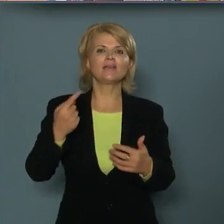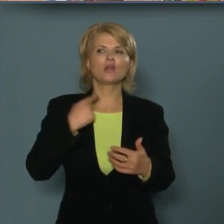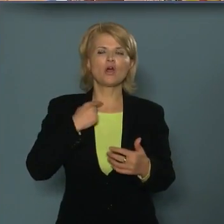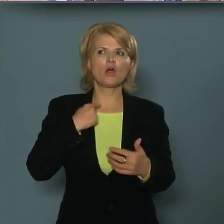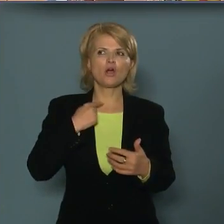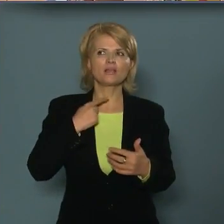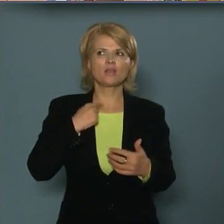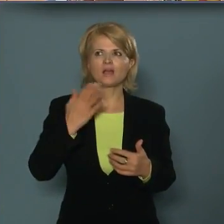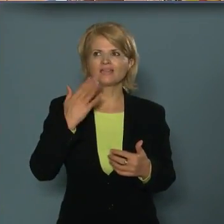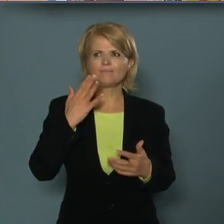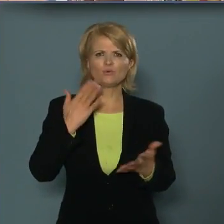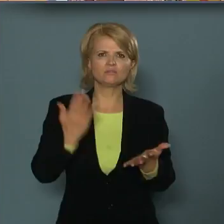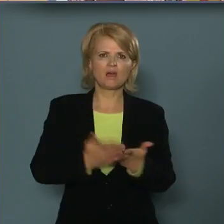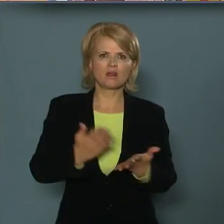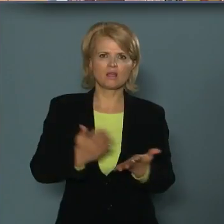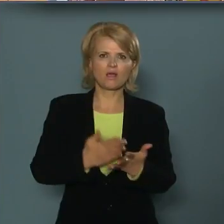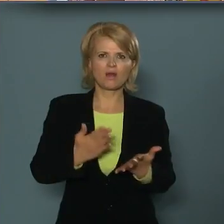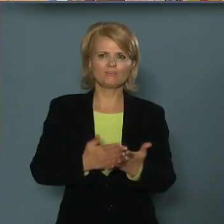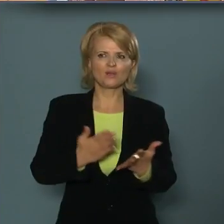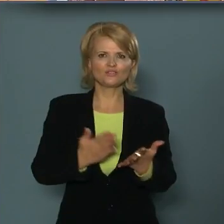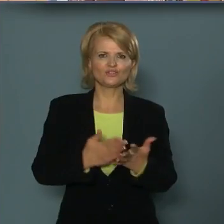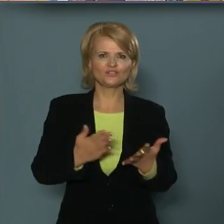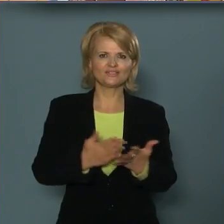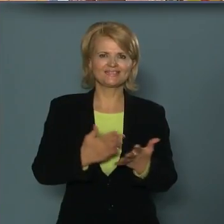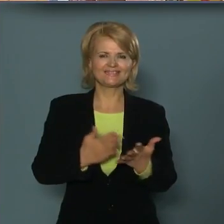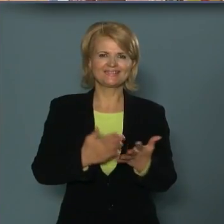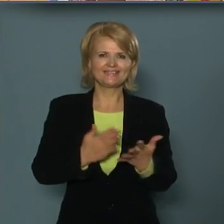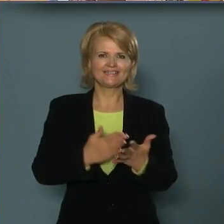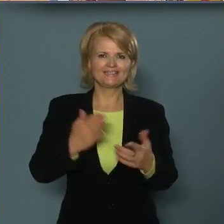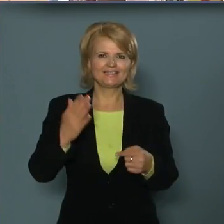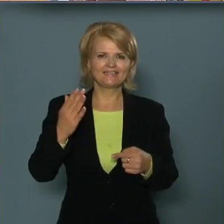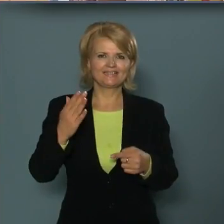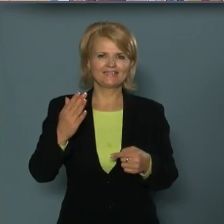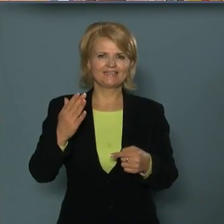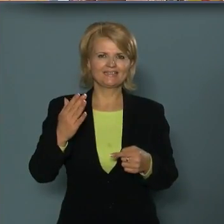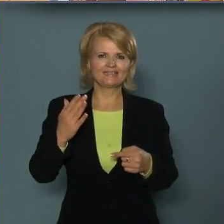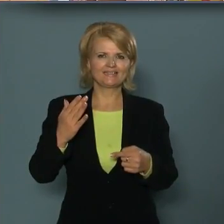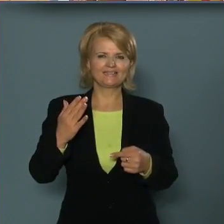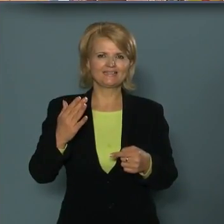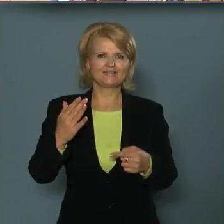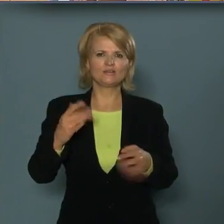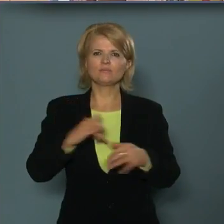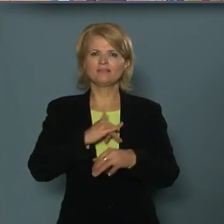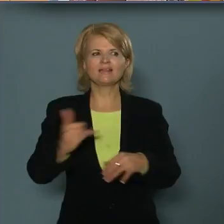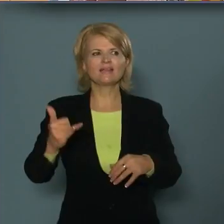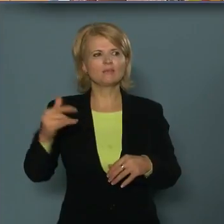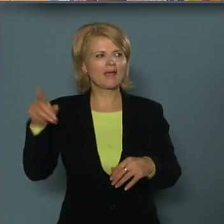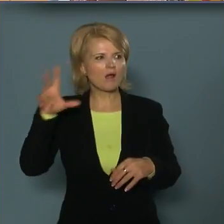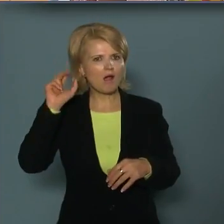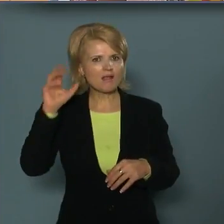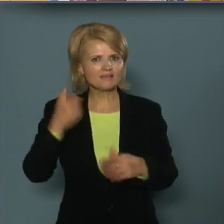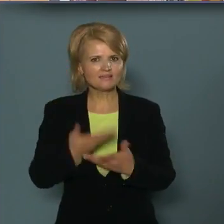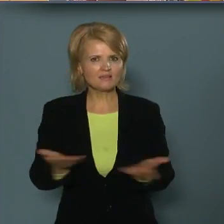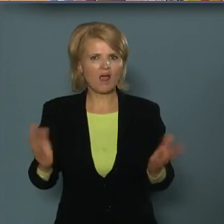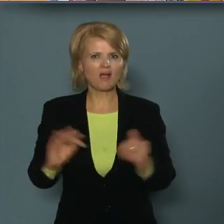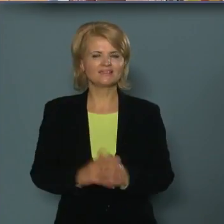nem volt arra alkalmas, hogy hát az utolsó sorból belevőknek a füleihez is eljusson.